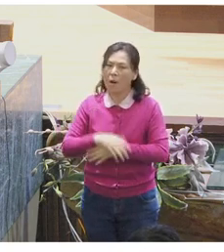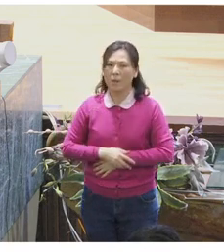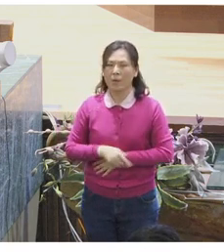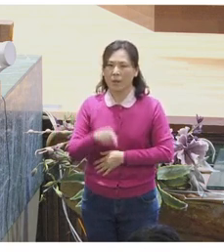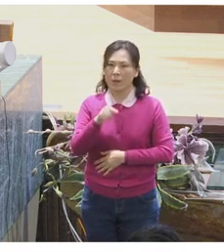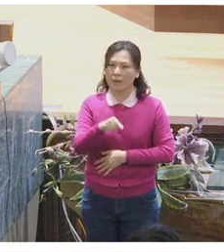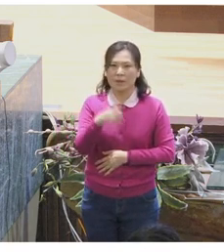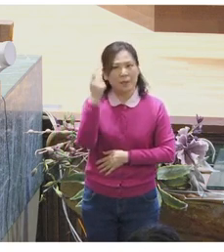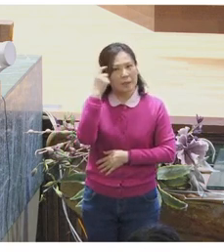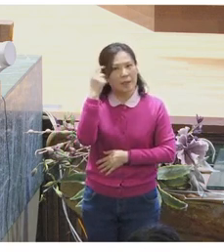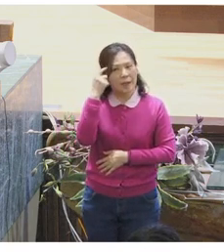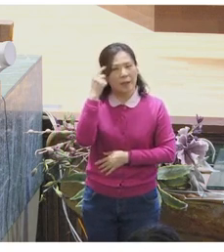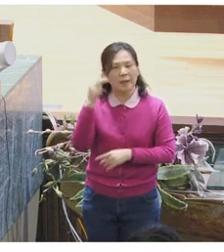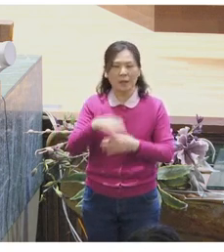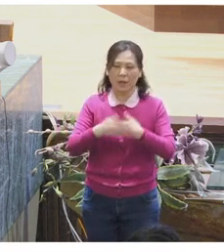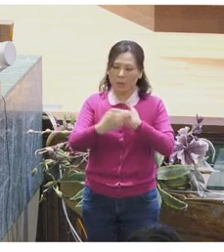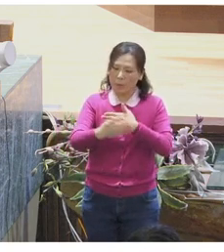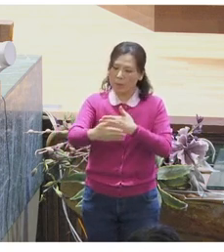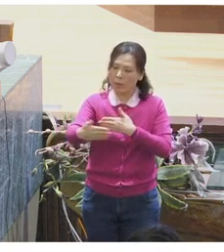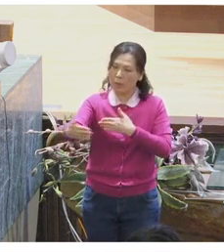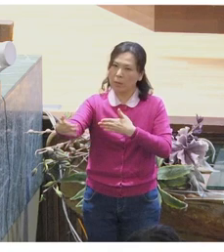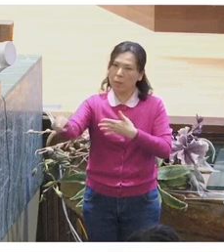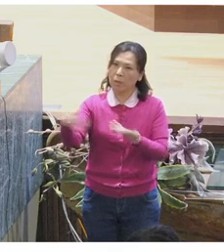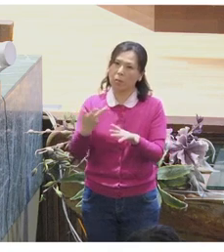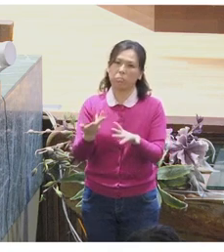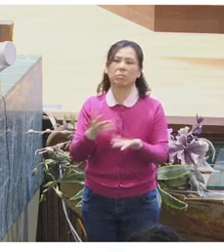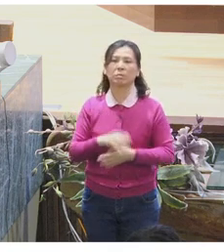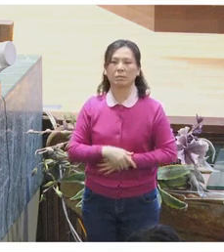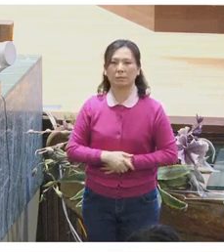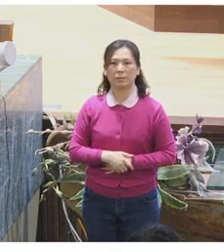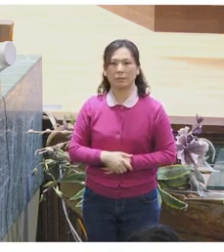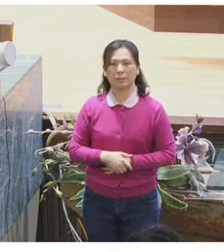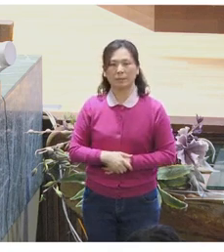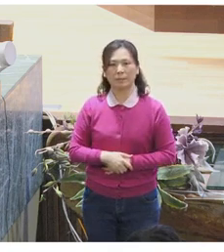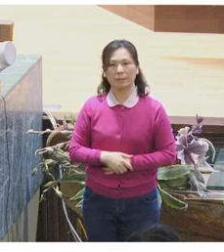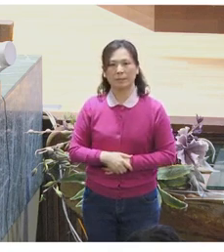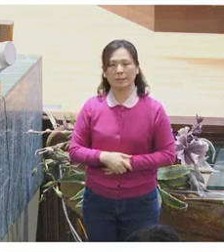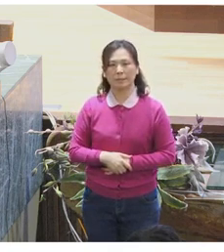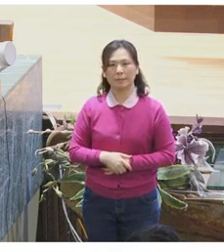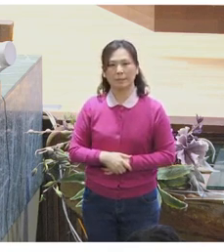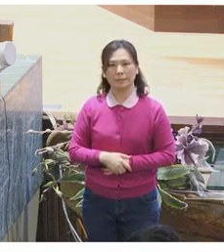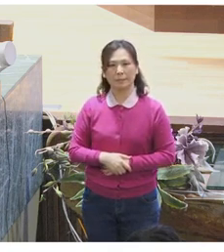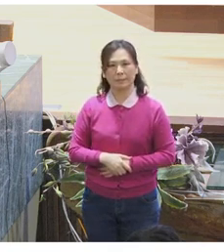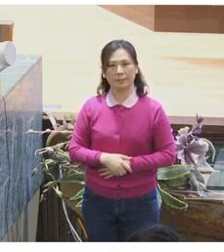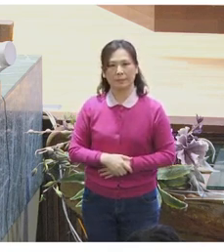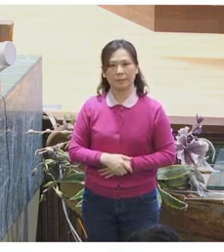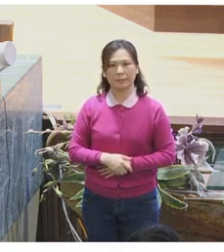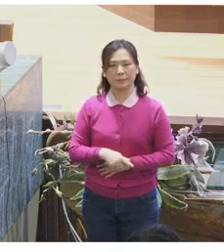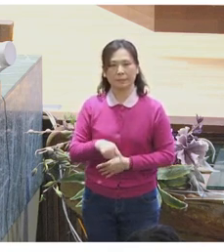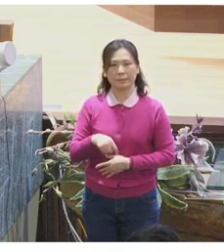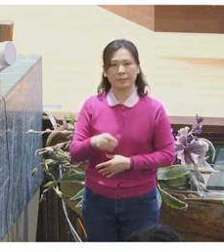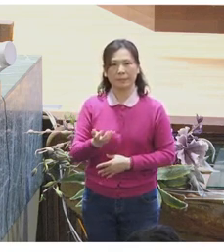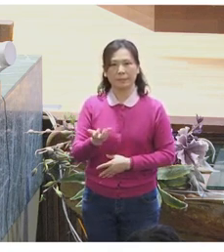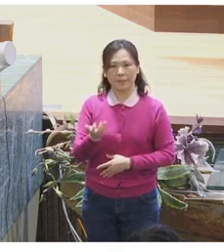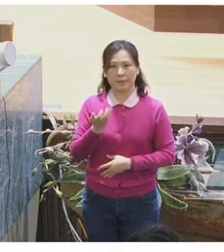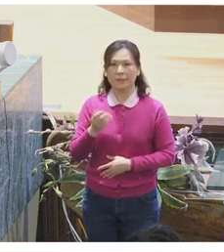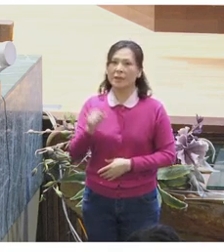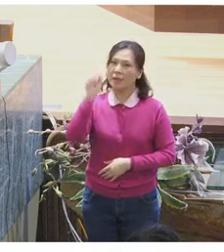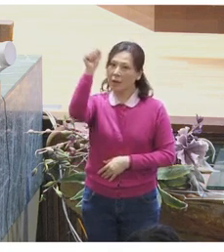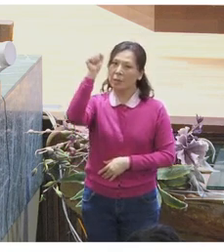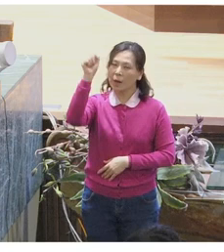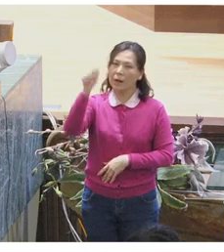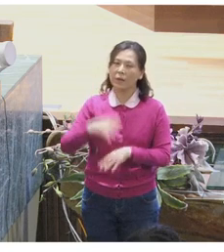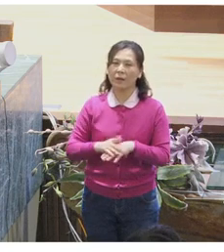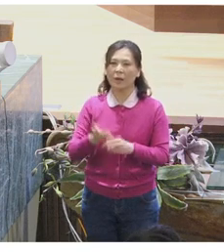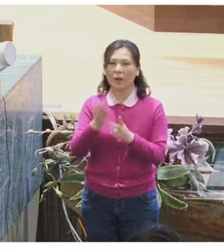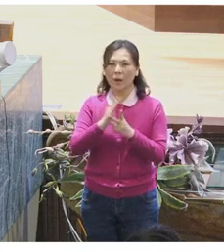发展的不同阶段有一点混淆。我们在不管是之前自由软体运动，或者之后